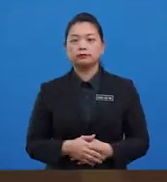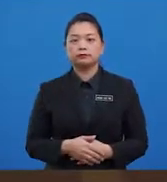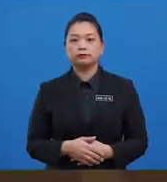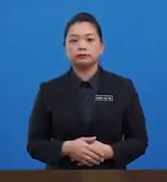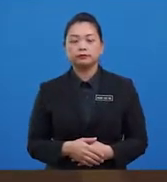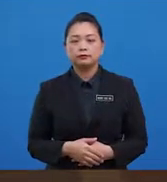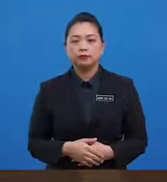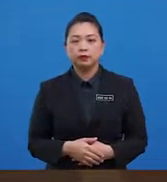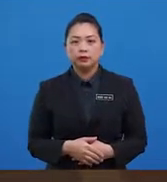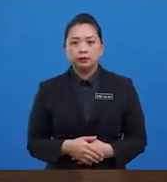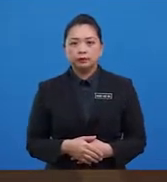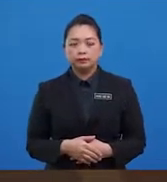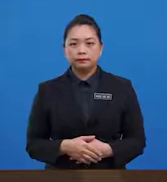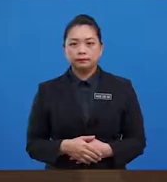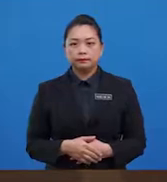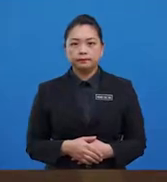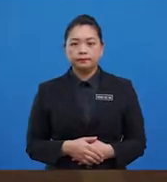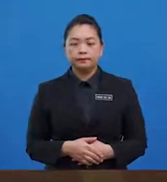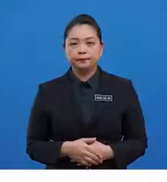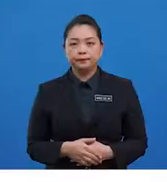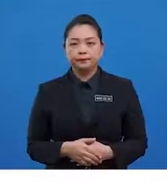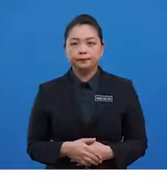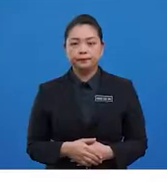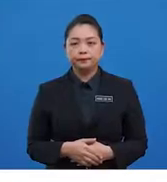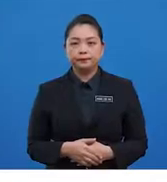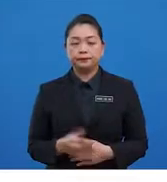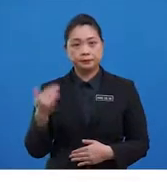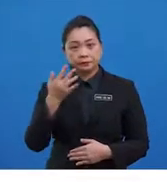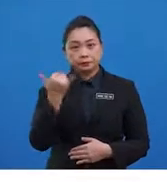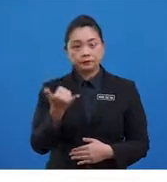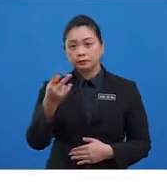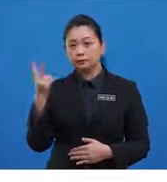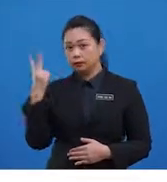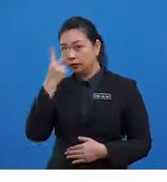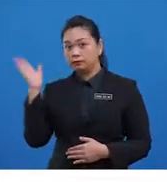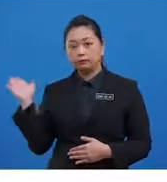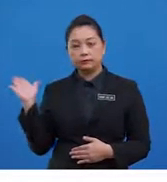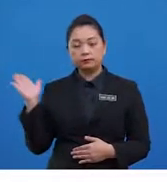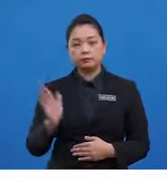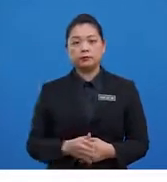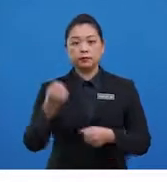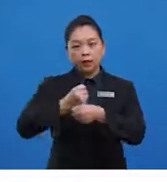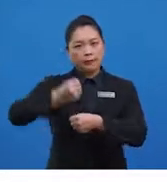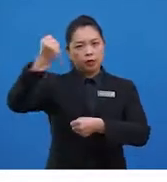Kita sambung lagi dengan mengetahui tentang payung ubu-ubu kuning.